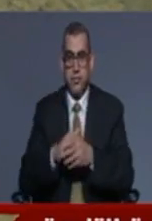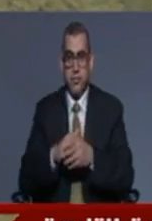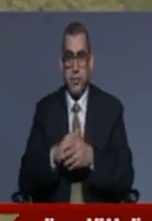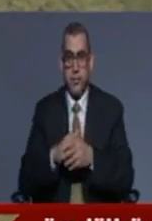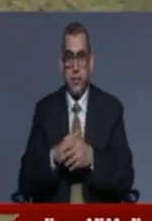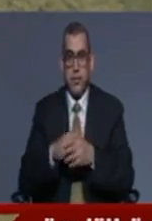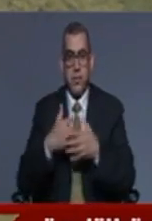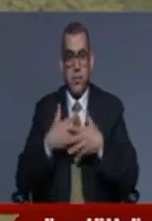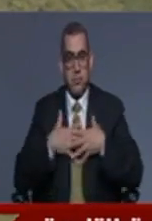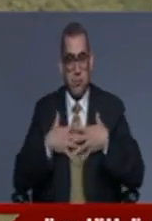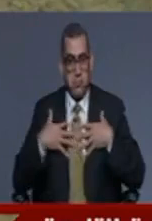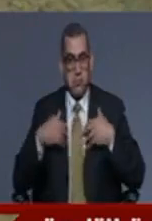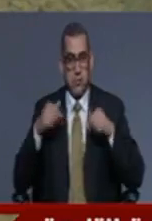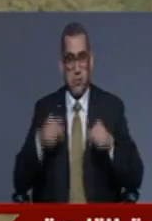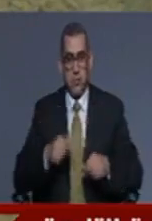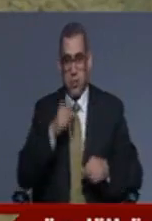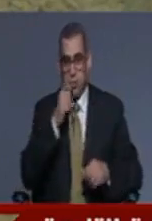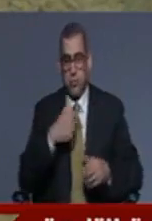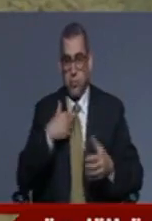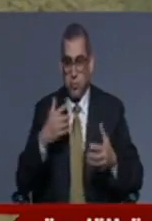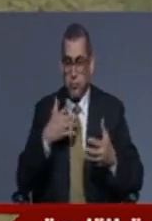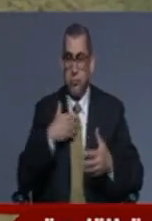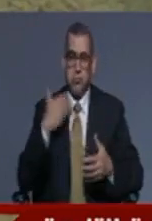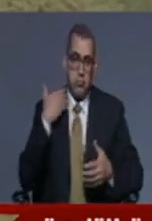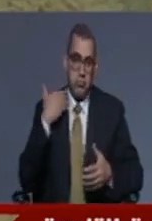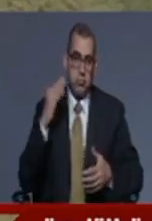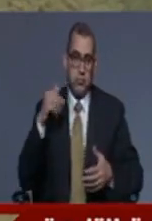يسرني ويشرفني